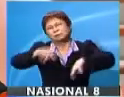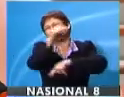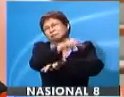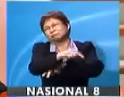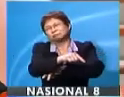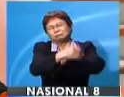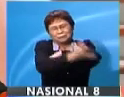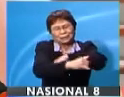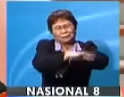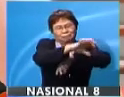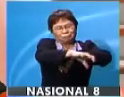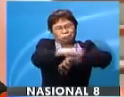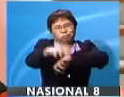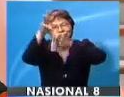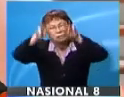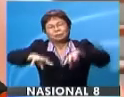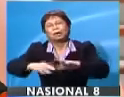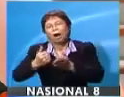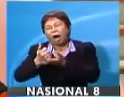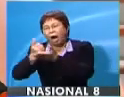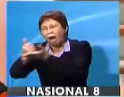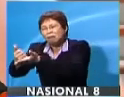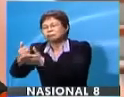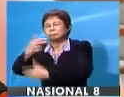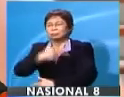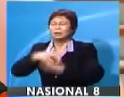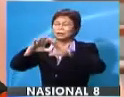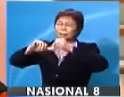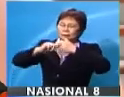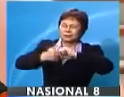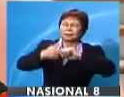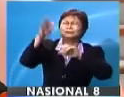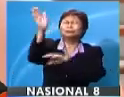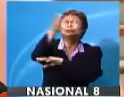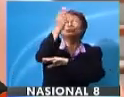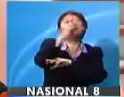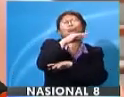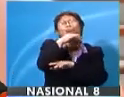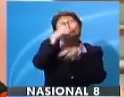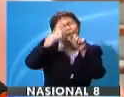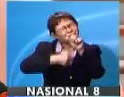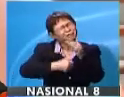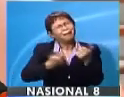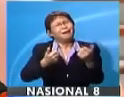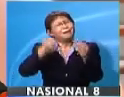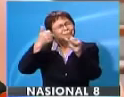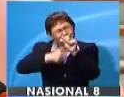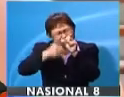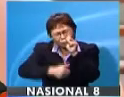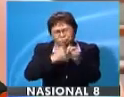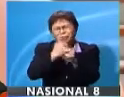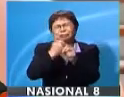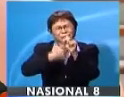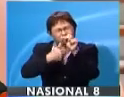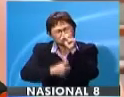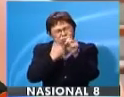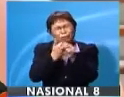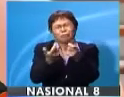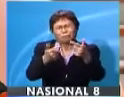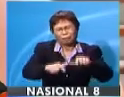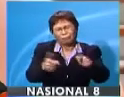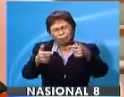membantu Indonesia untuk menyelesaikan masalah jerebu yang boleh dikatakan setiap tahun berlaku lah masalah jerebu ni dan